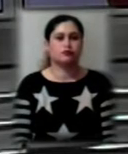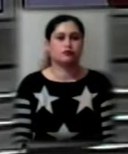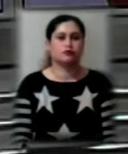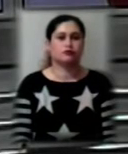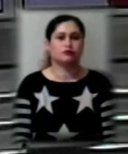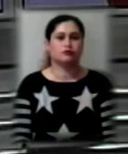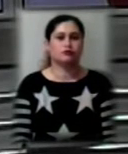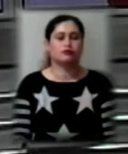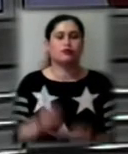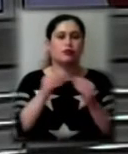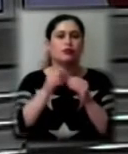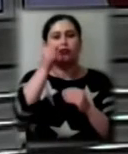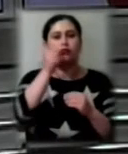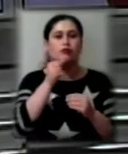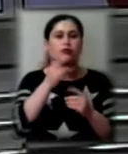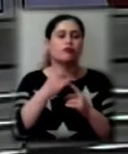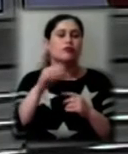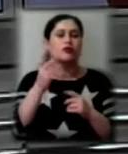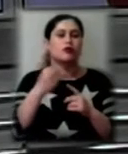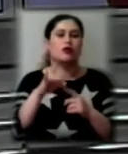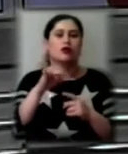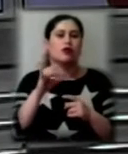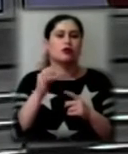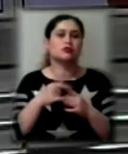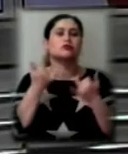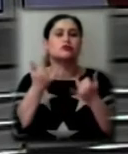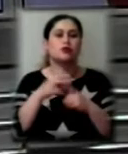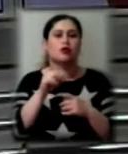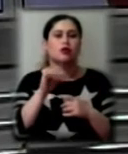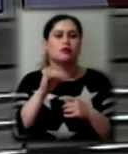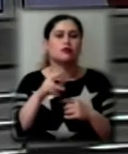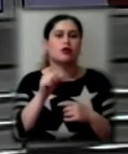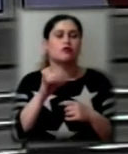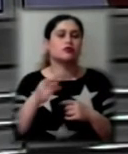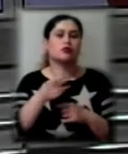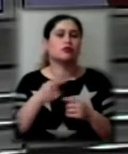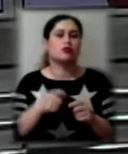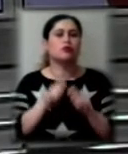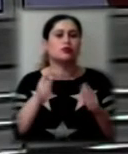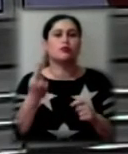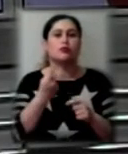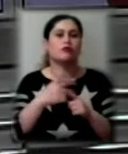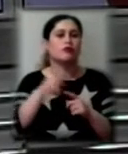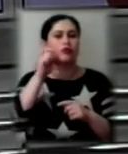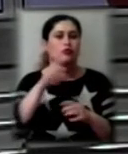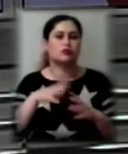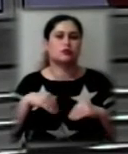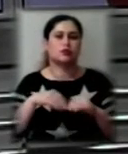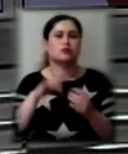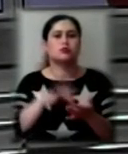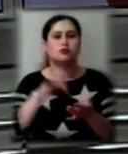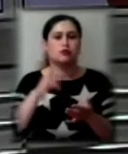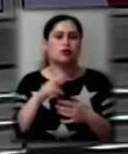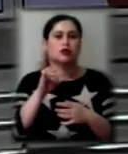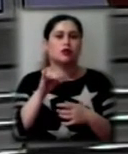Дев'ять місяців від ідеї до реалізації. Сьогодні у Каленівці Каховського району відкрили перший в Україні сімейний центр інтегрованих